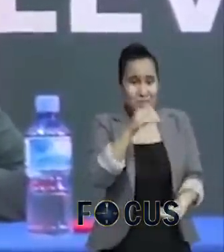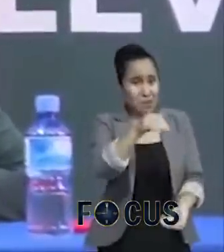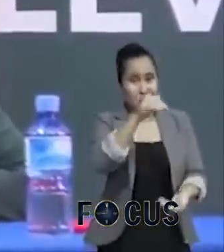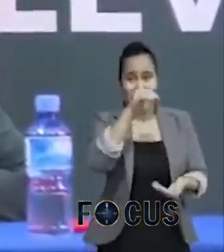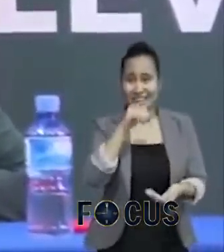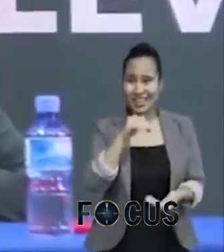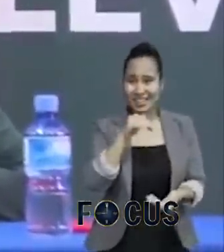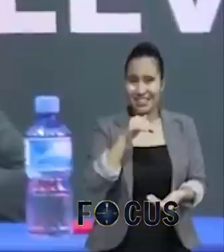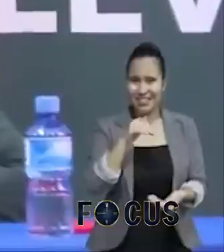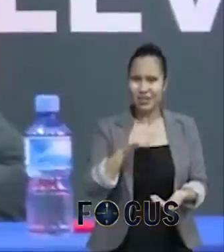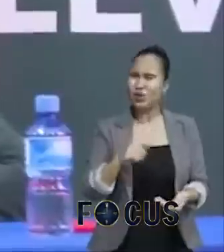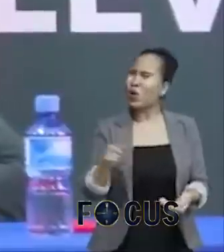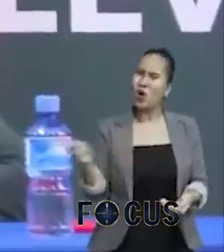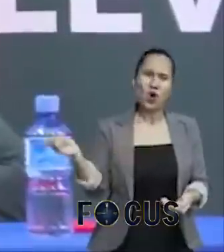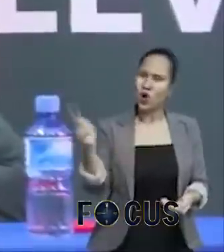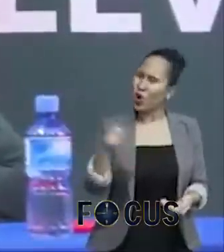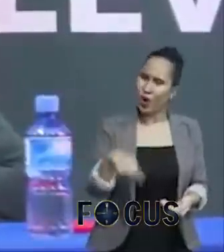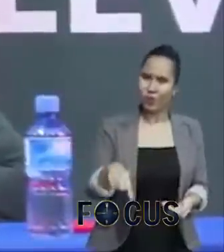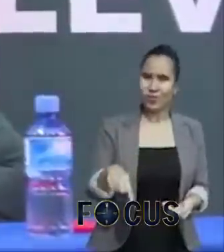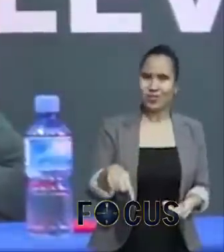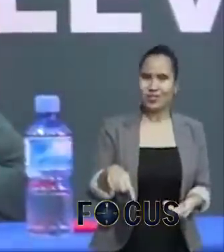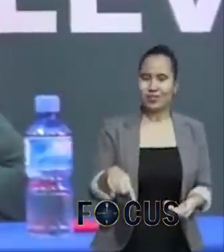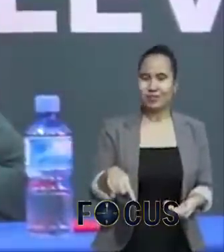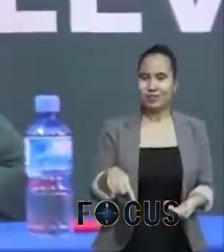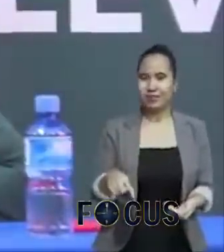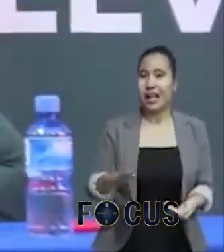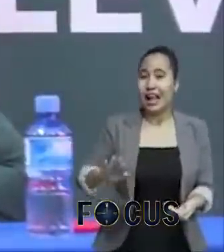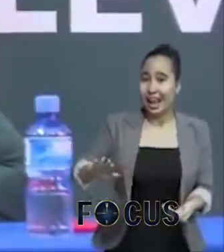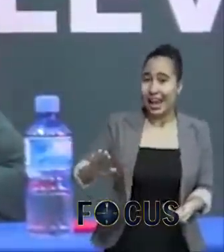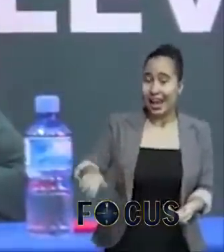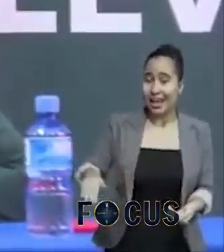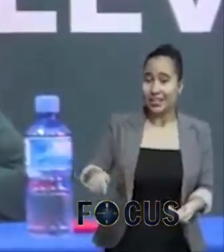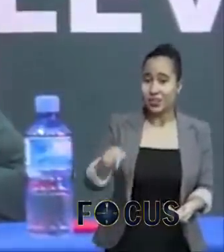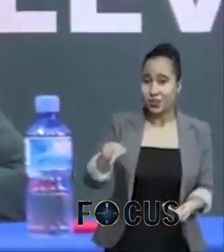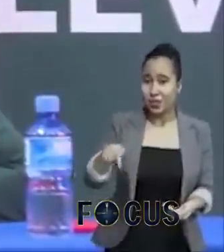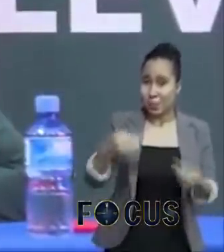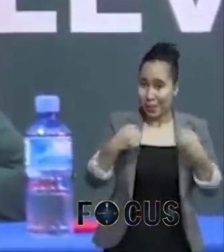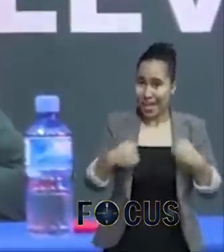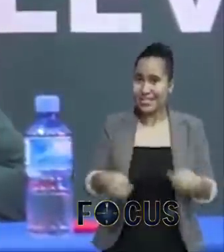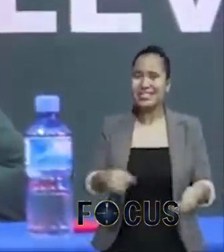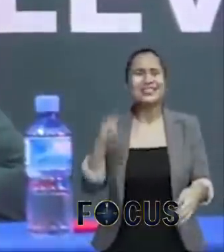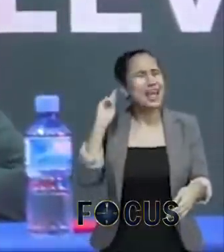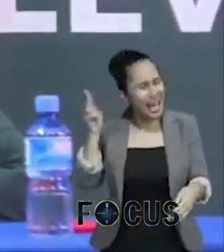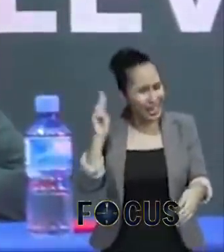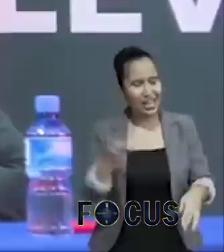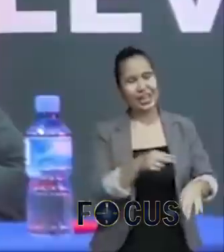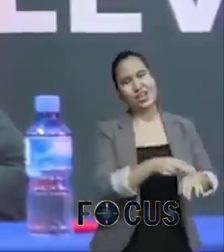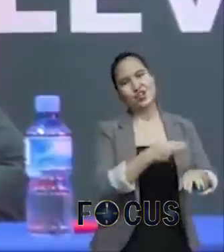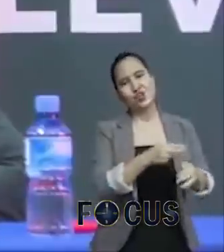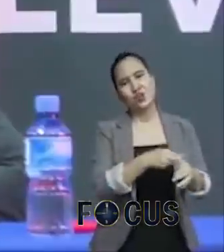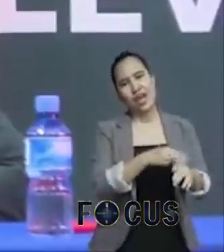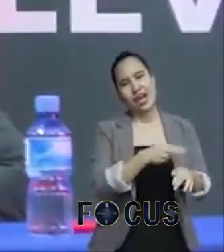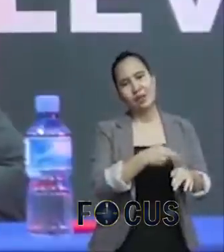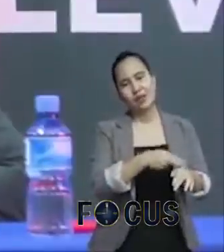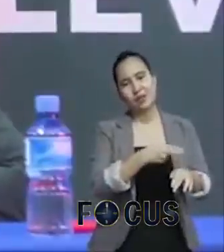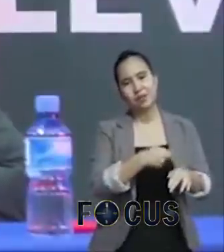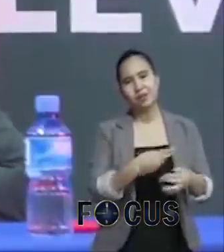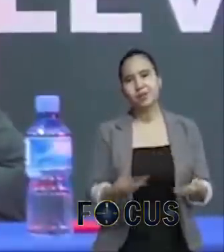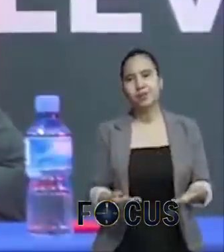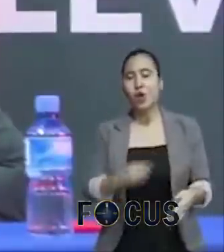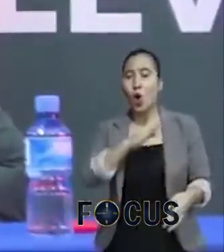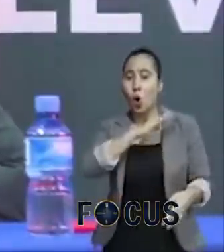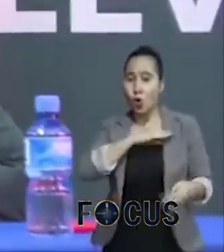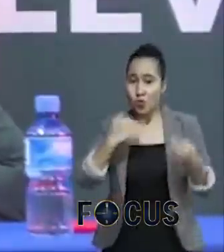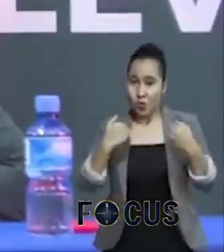liben giden trawang, sa abe harder van nodu. Ook to desma, sa be registreer kaba na